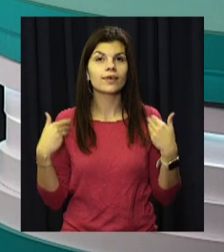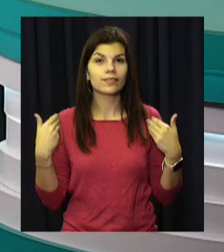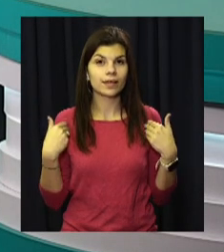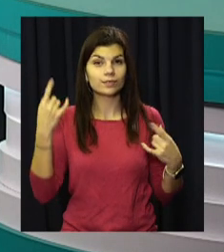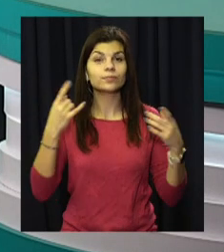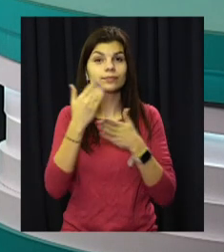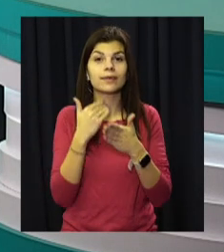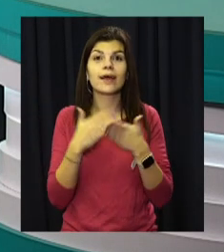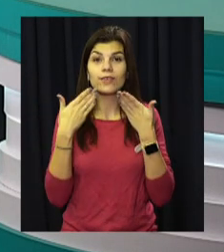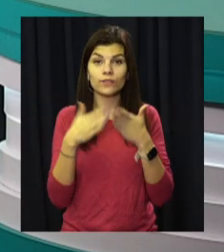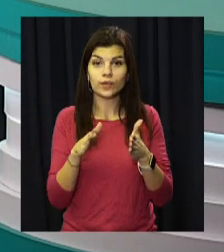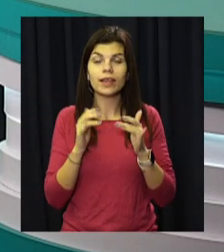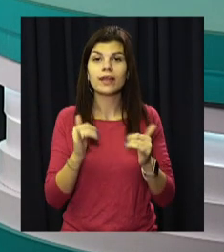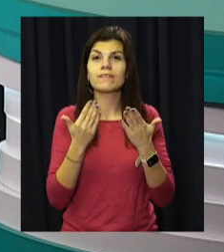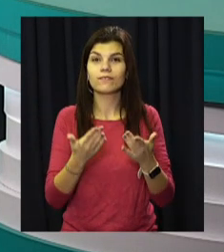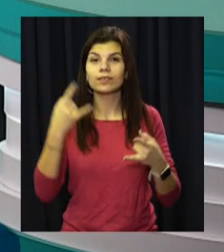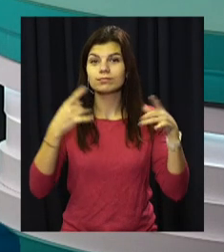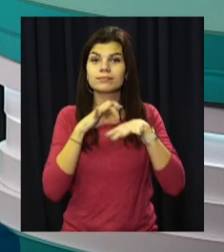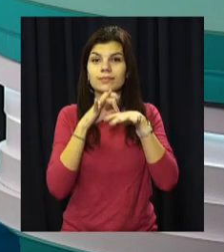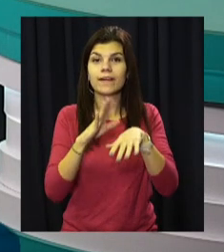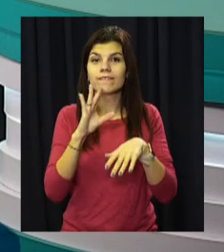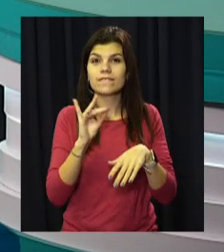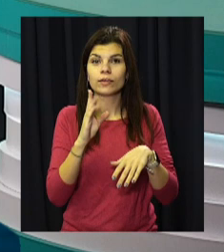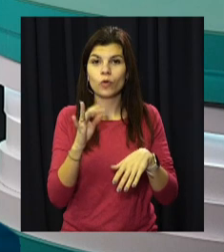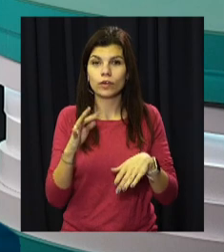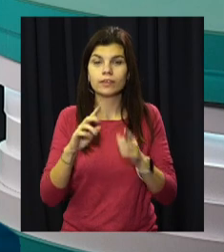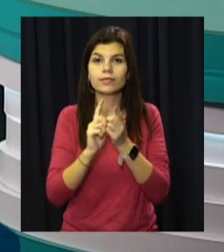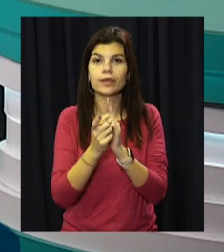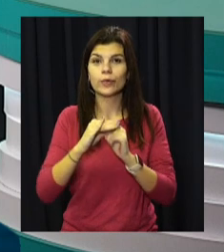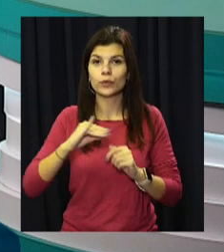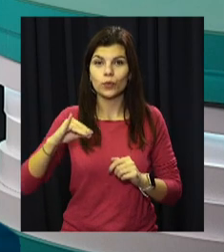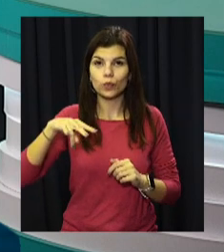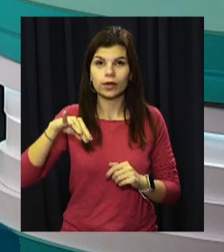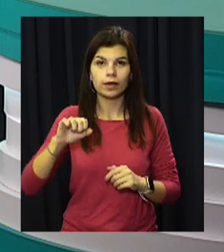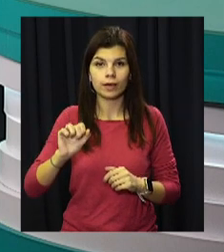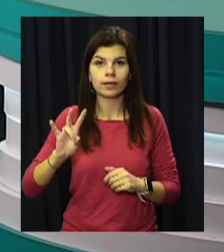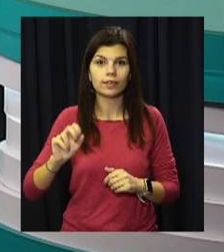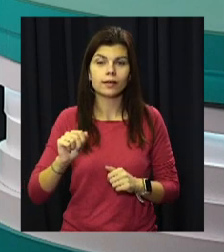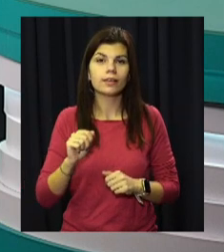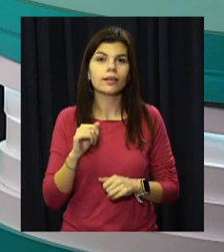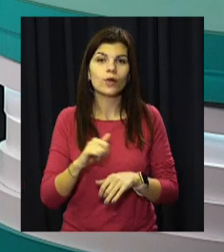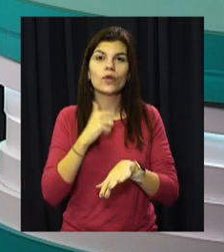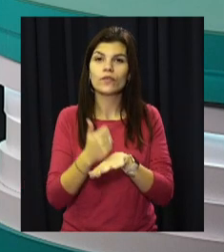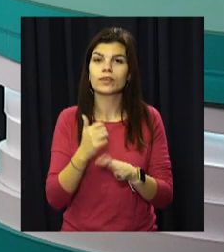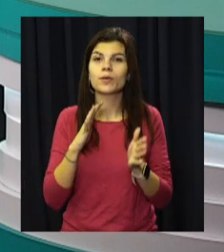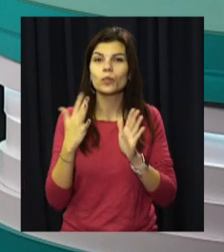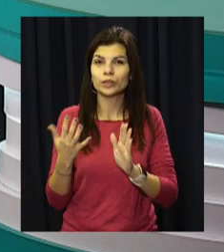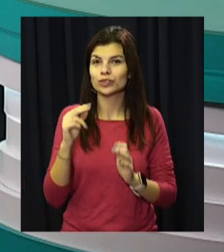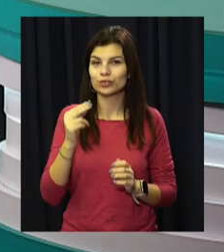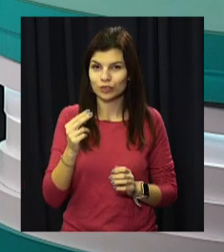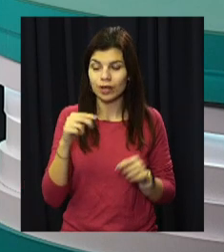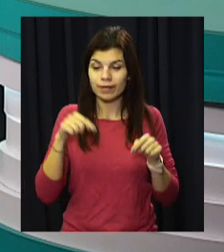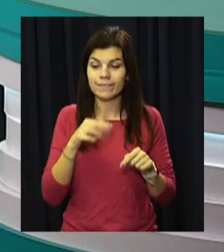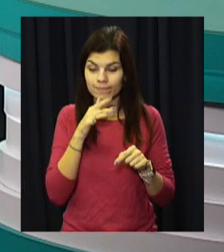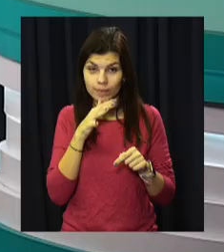Вітаю з вами телеканал «Відкритий». Для вас у студії працює Вікторія Вахрушина та сурдоперекладачка Юліана Пуговкіна. І про головні події четверга на